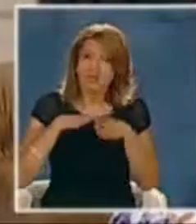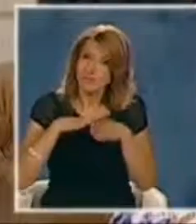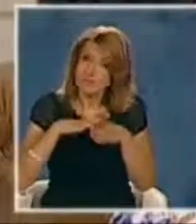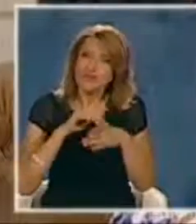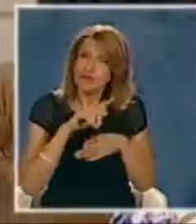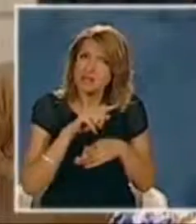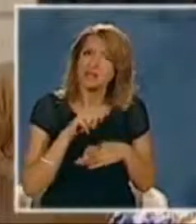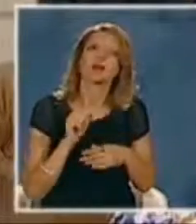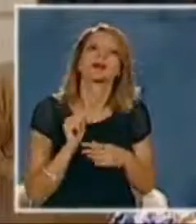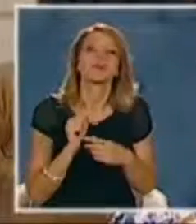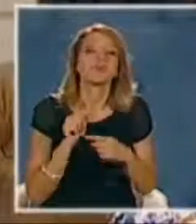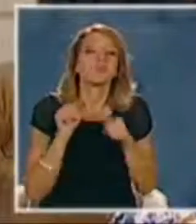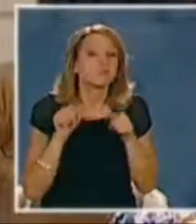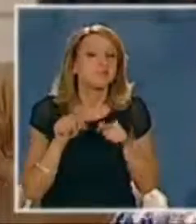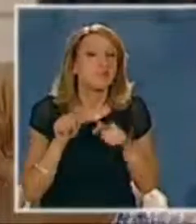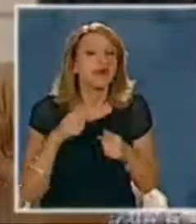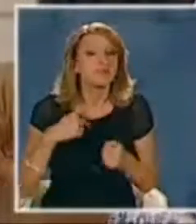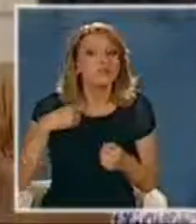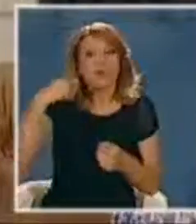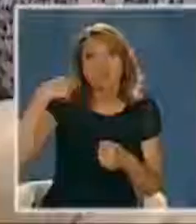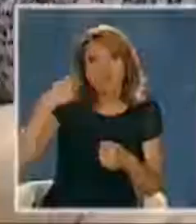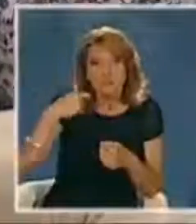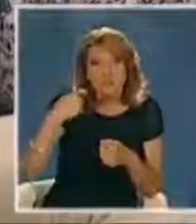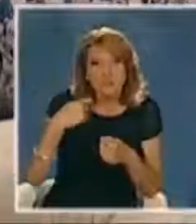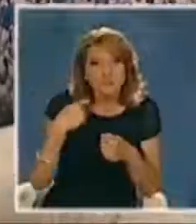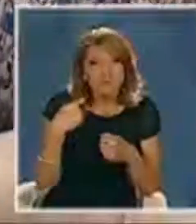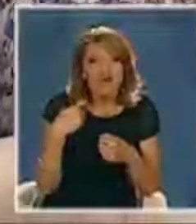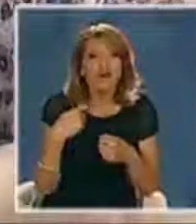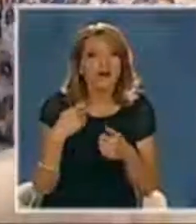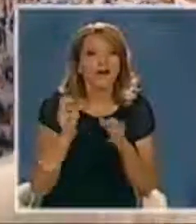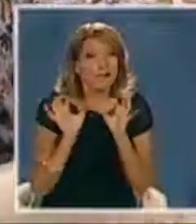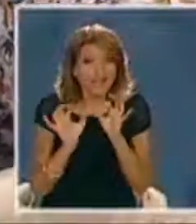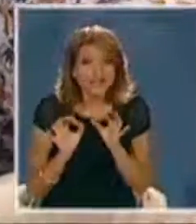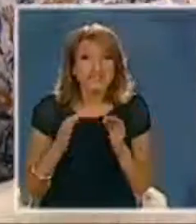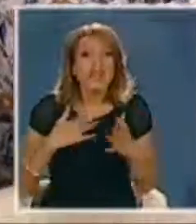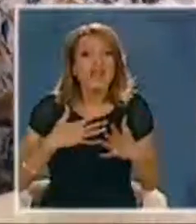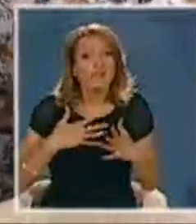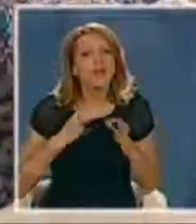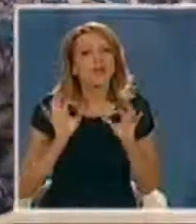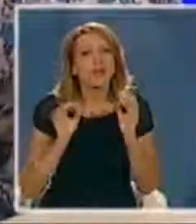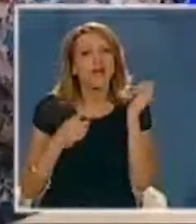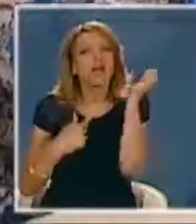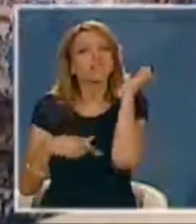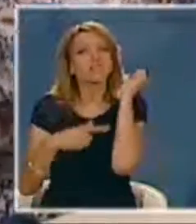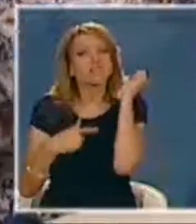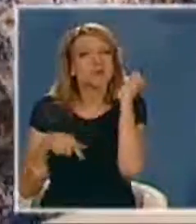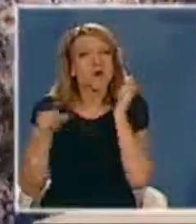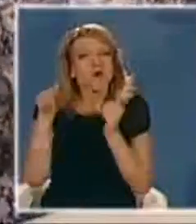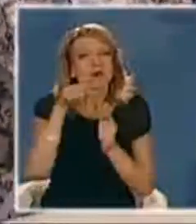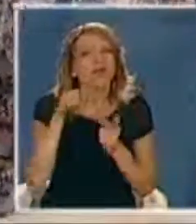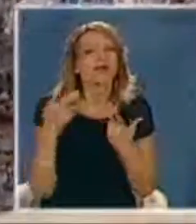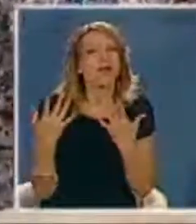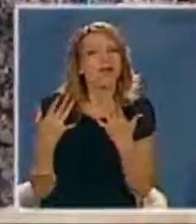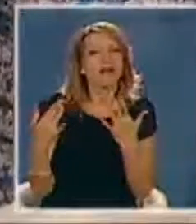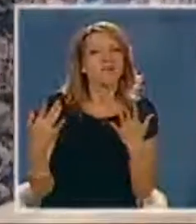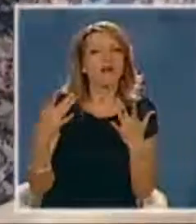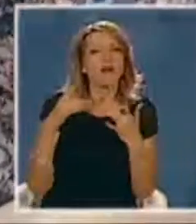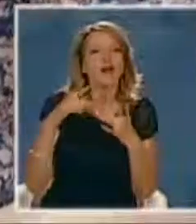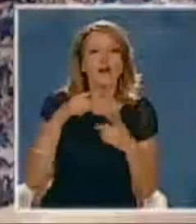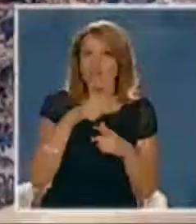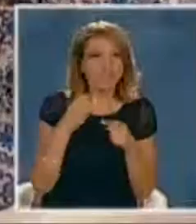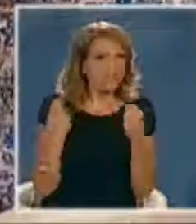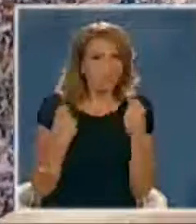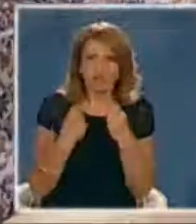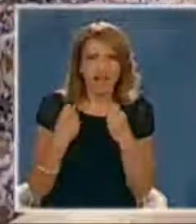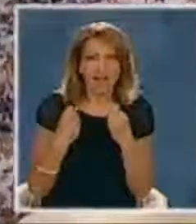и тогава майка ми, наистина имало нещо, някаква такава история с някаква кръв там и така нататък. Тоест, вие сте живели в